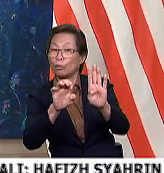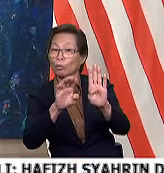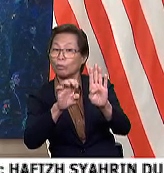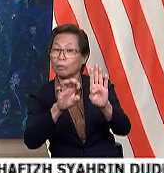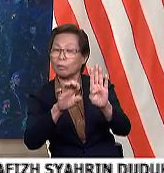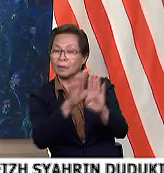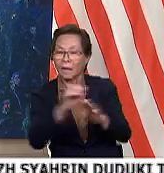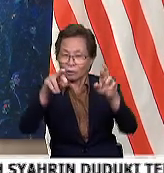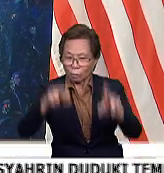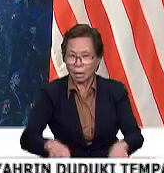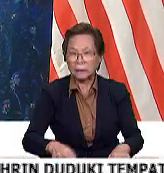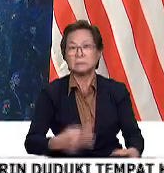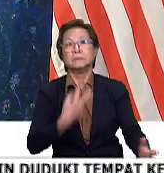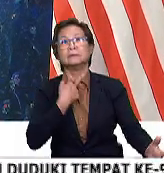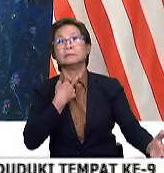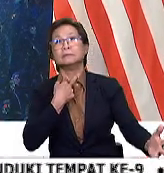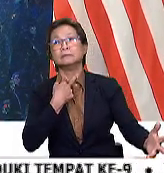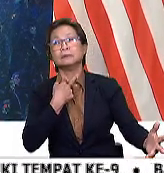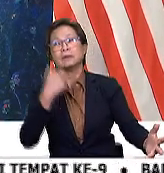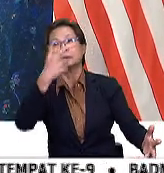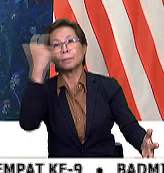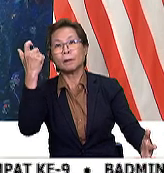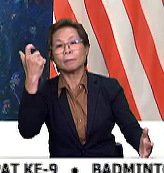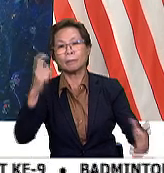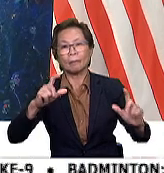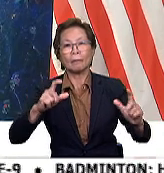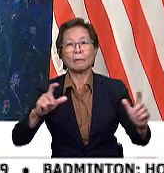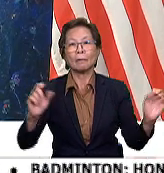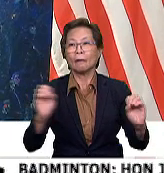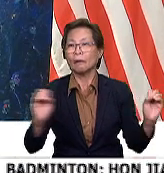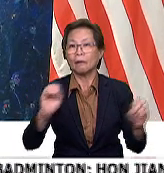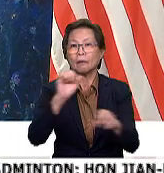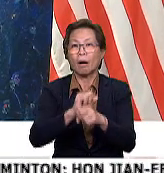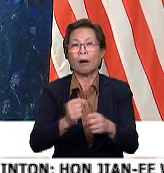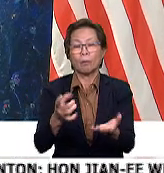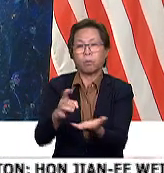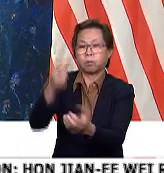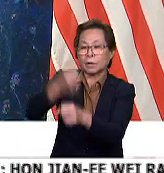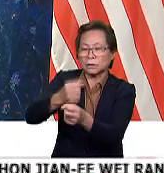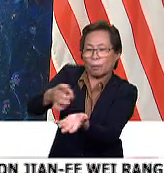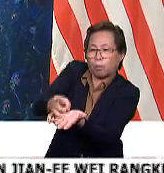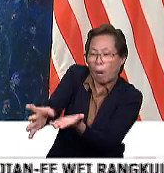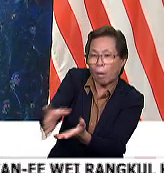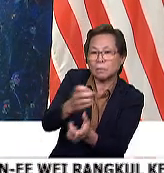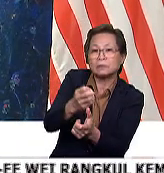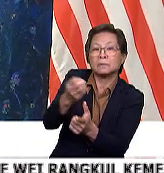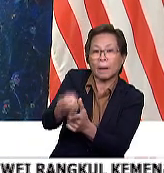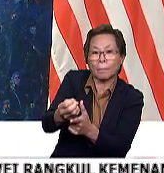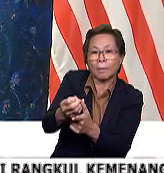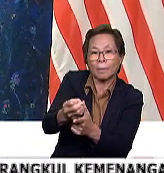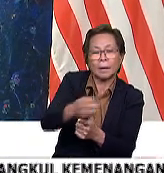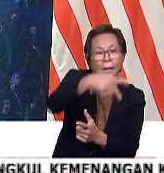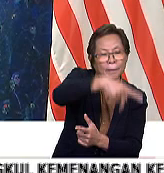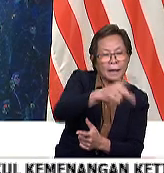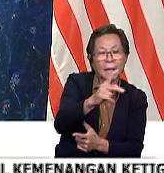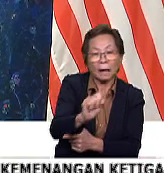dan rakyat yang terjejas ekoran kehilangan pekerjaan Setiap perusahaan mikro dan